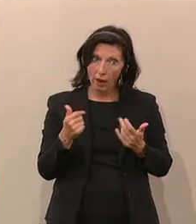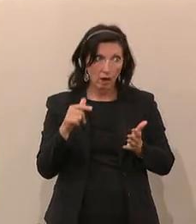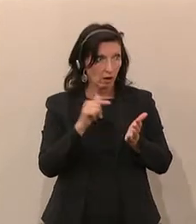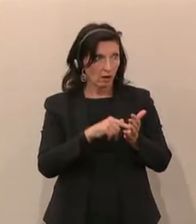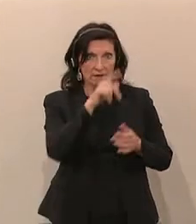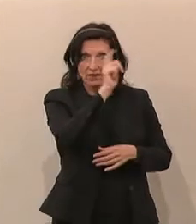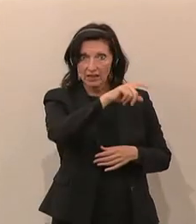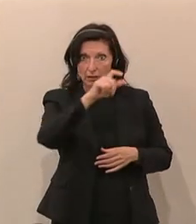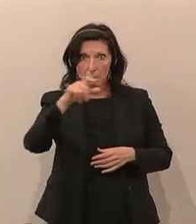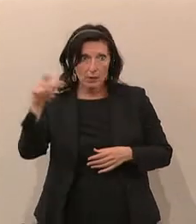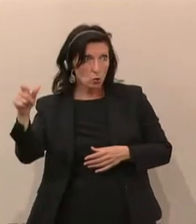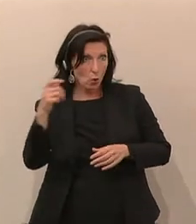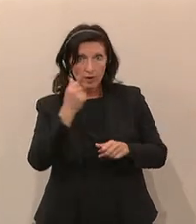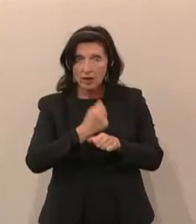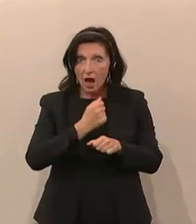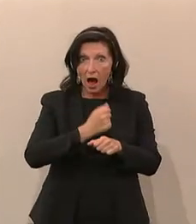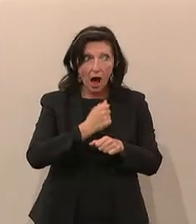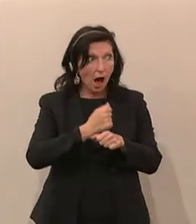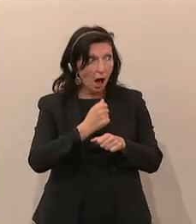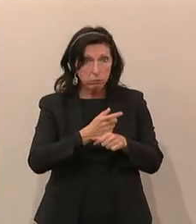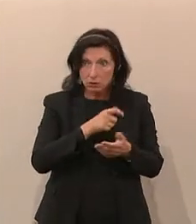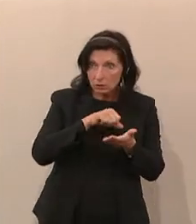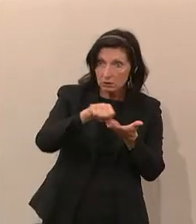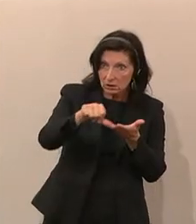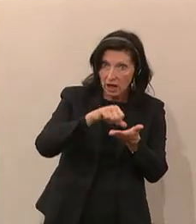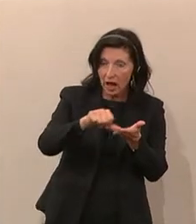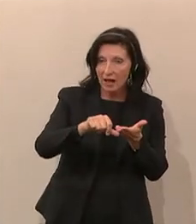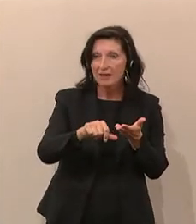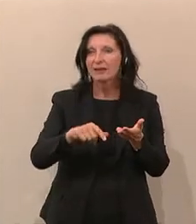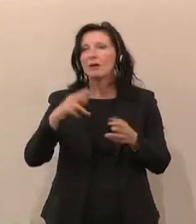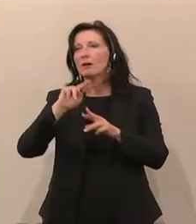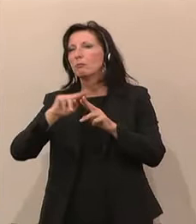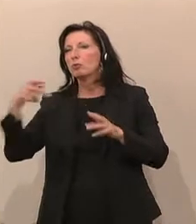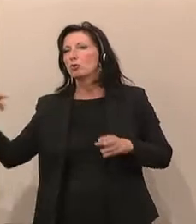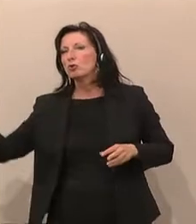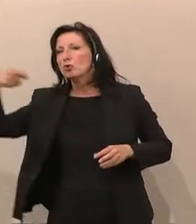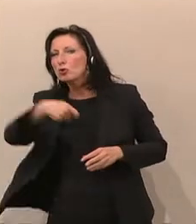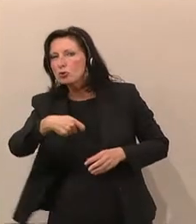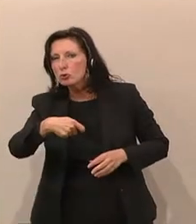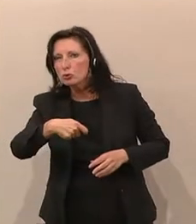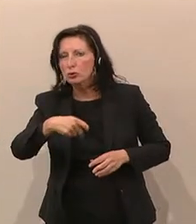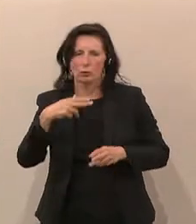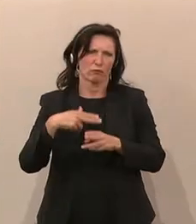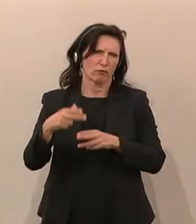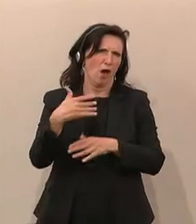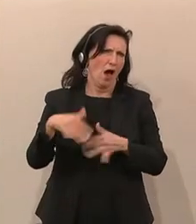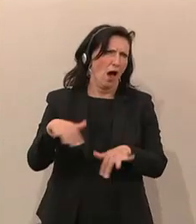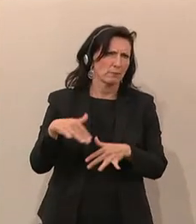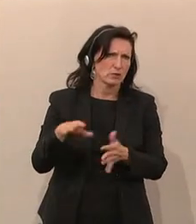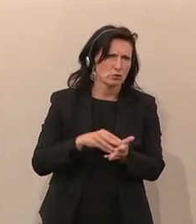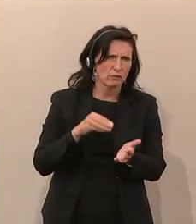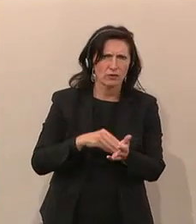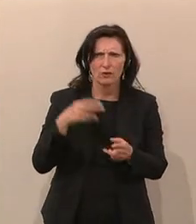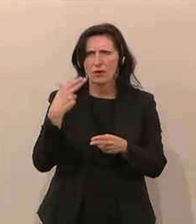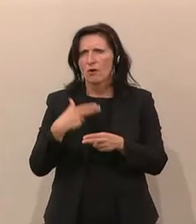den Versicherten selbst. Der Rest, der zugeschossen wird vom Bund, wird verwendet für Arbeitslose, für Menschen,